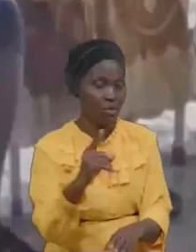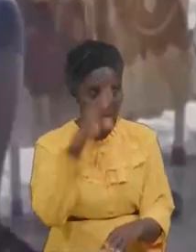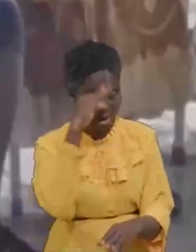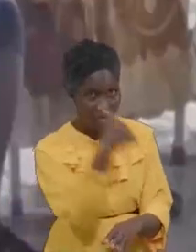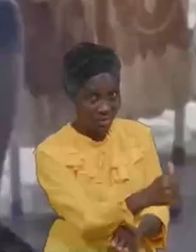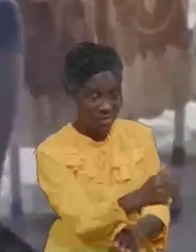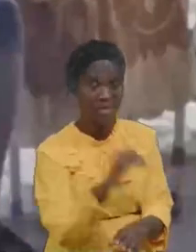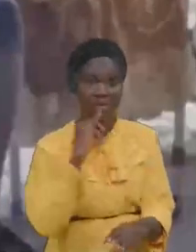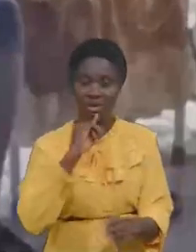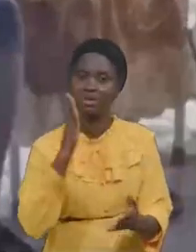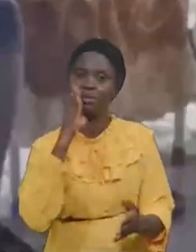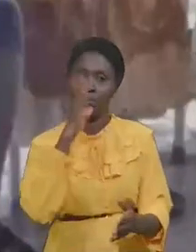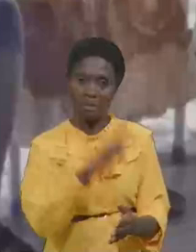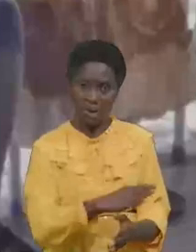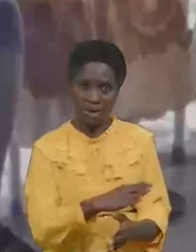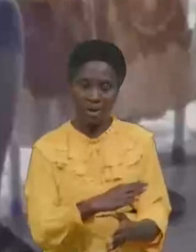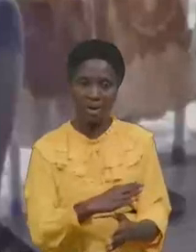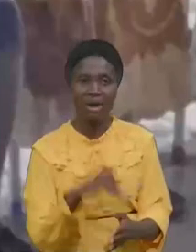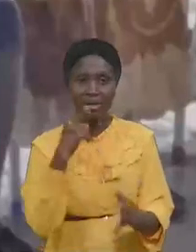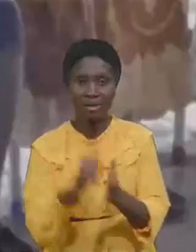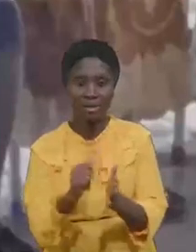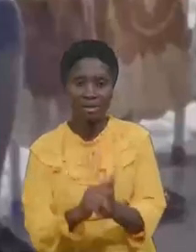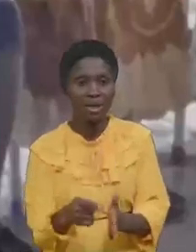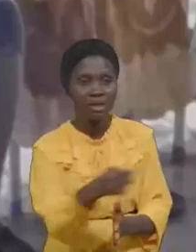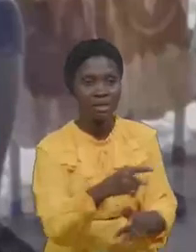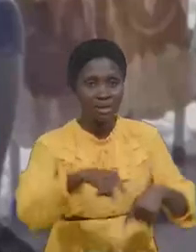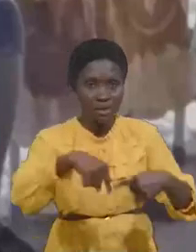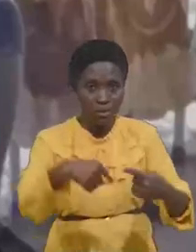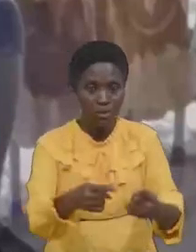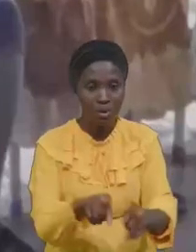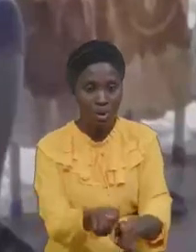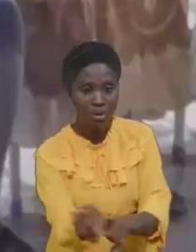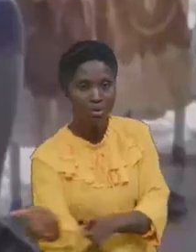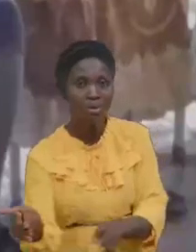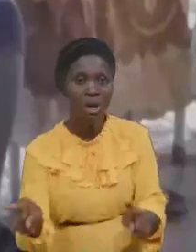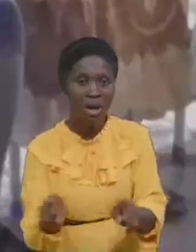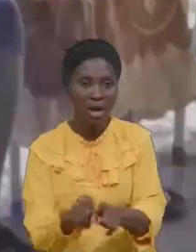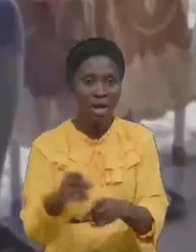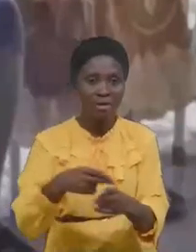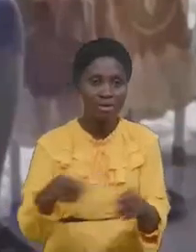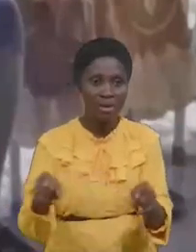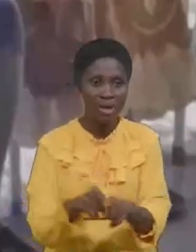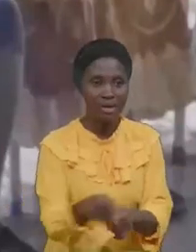menteurs s'égarent au sortir du ventre de leur mère.